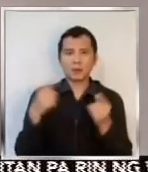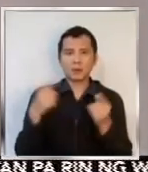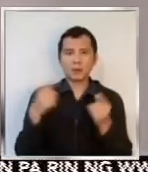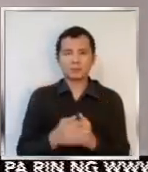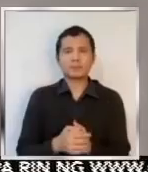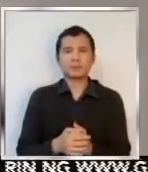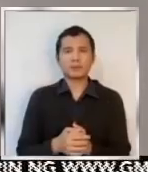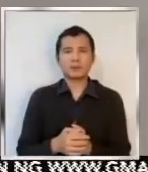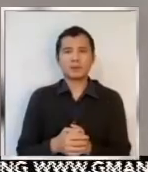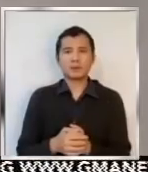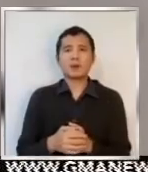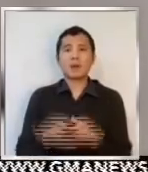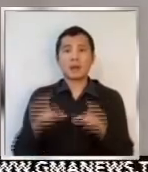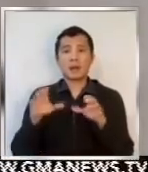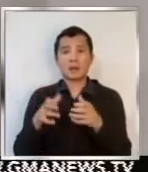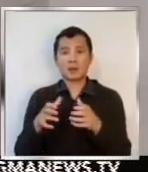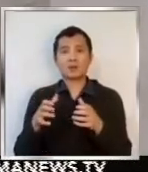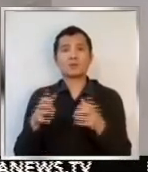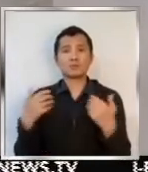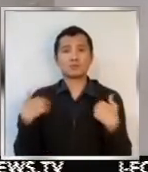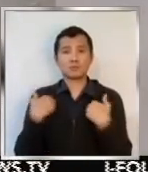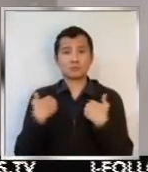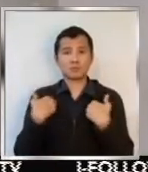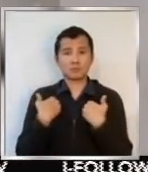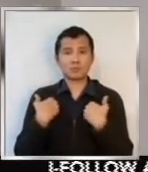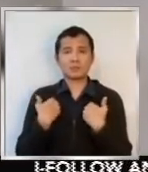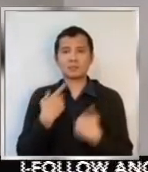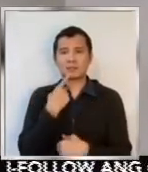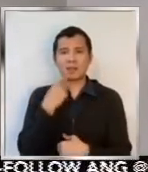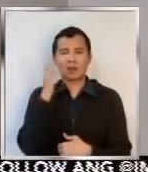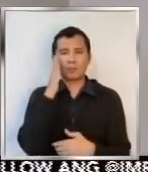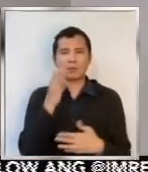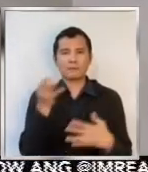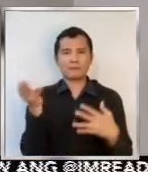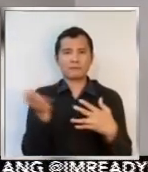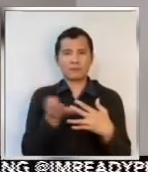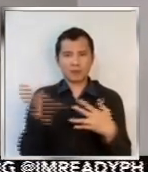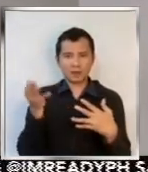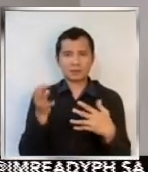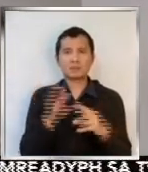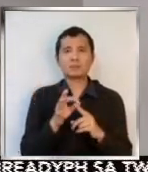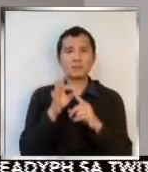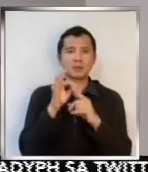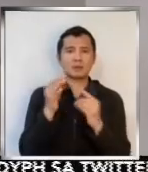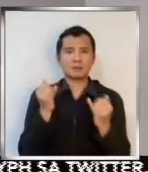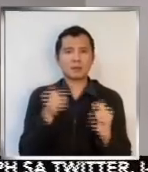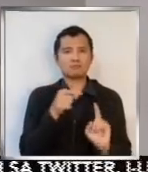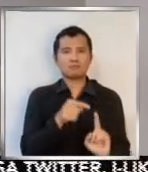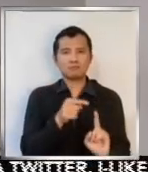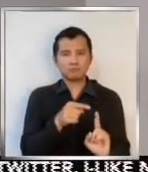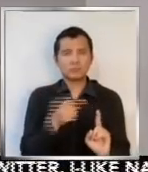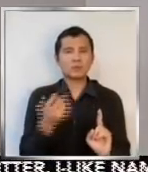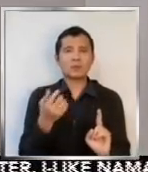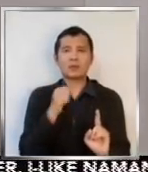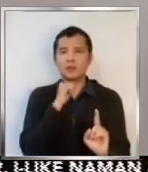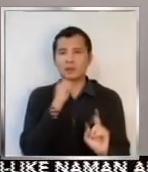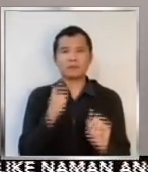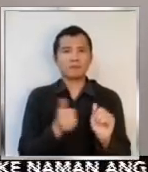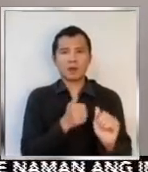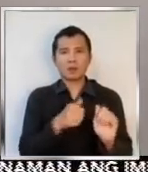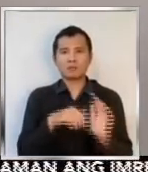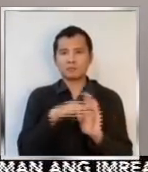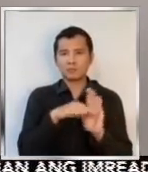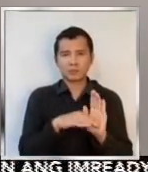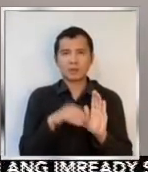Kingdom na magsampa ng kaso laban sa mga nasa likod ng anilay di makatarungang pagtrato sa mga aso.